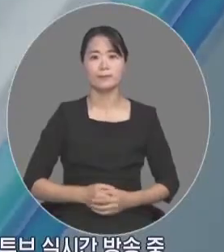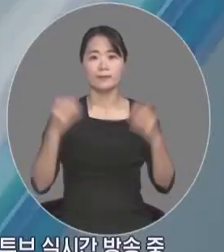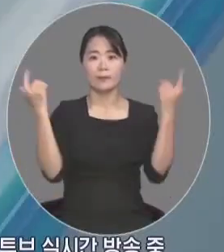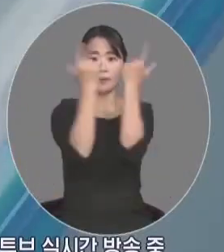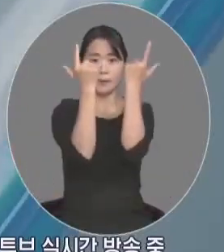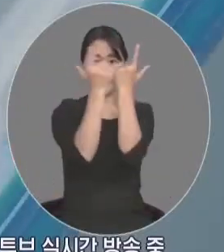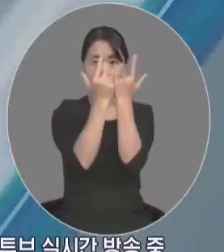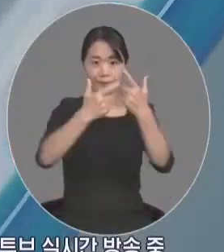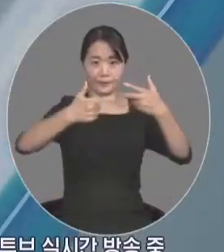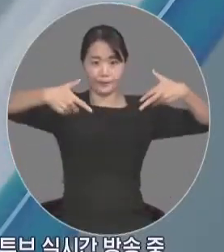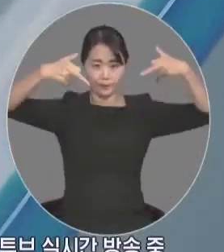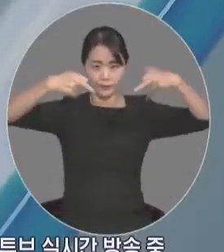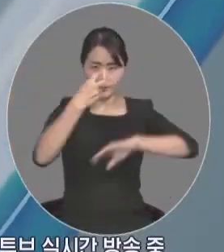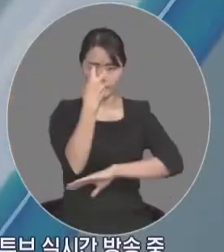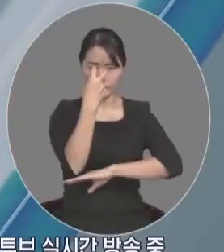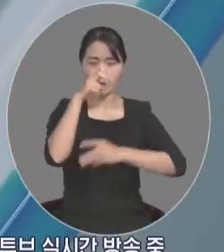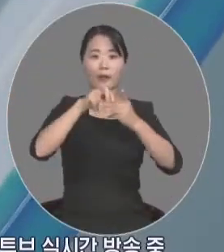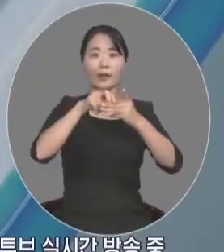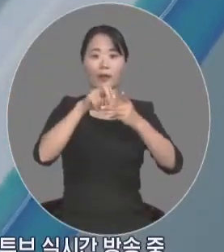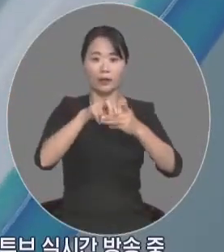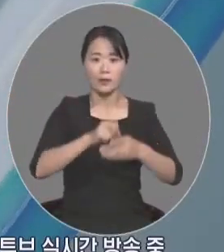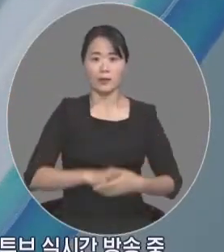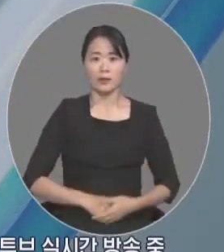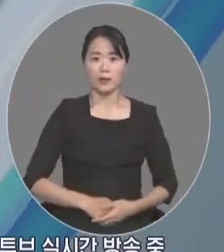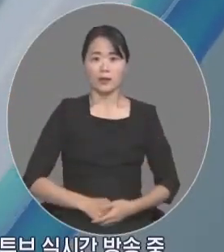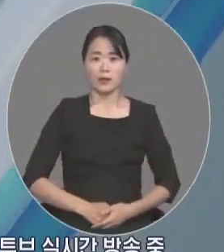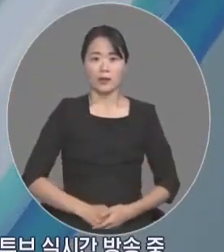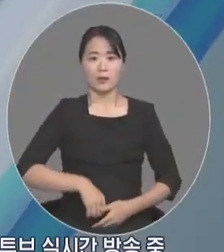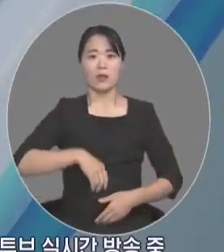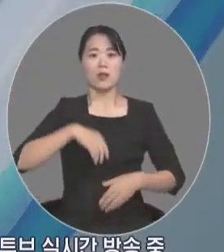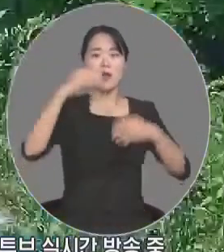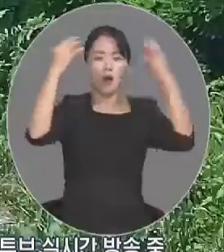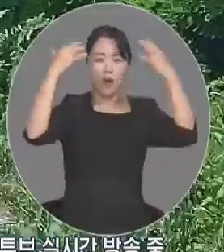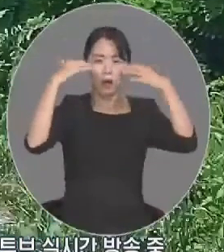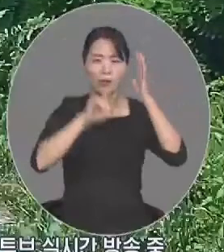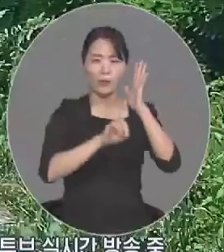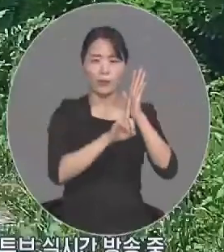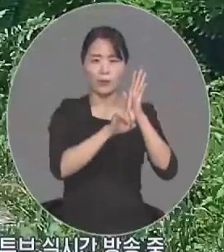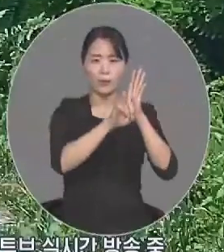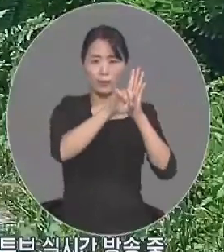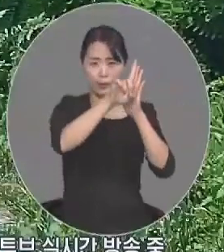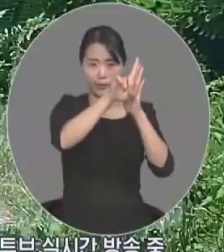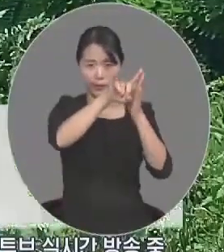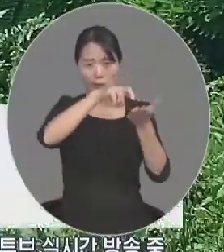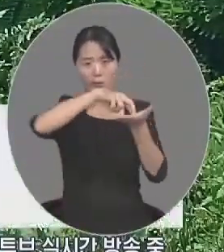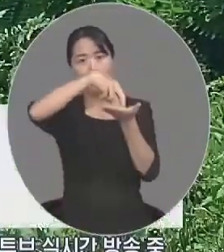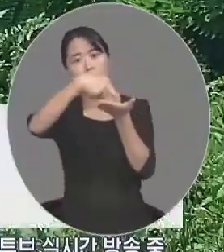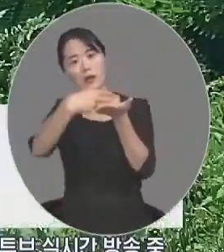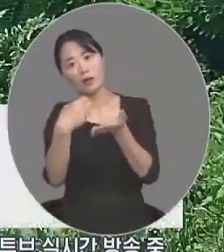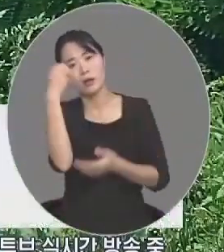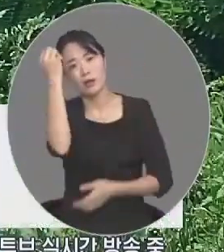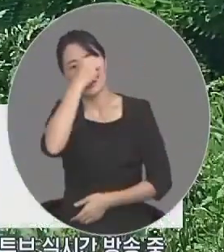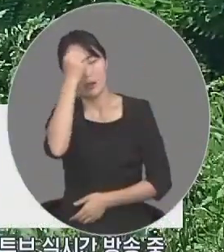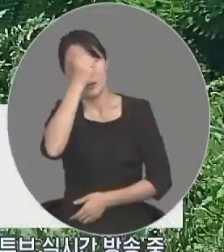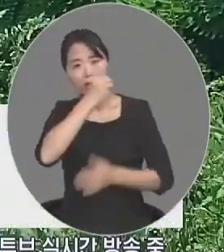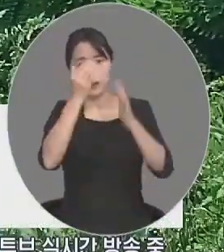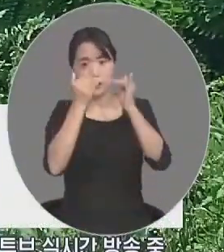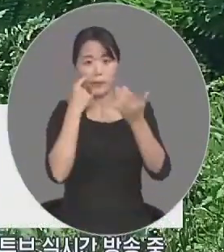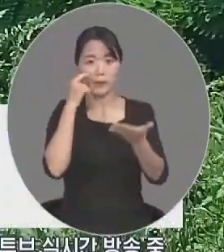북구 CCTV 통합 관제센터가 폭염 속 온열 질환 증상으로 쓰러진 시민을 발견해 응급 조치를